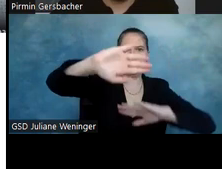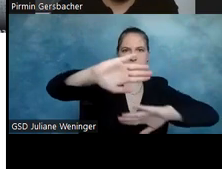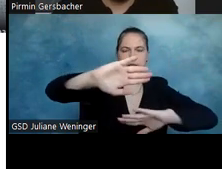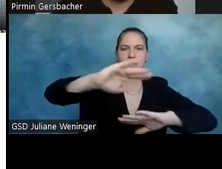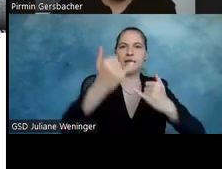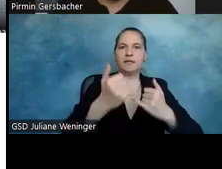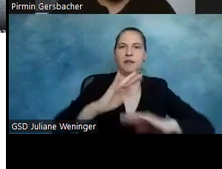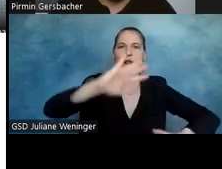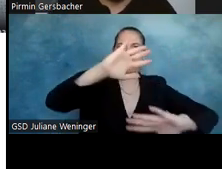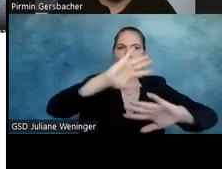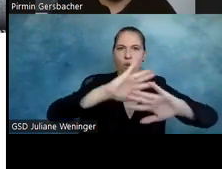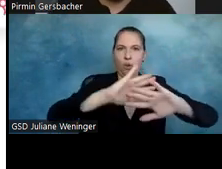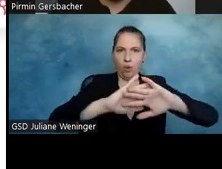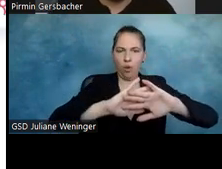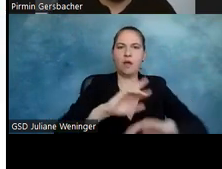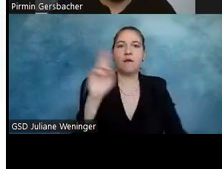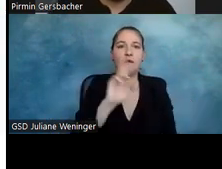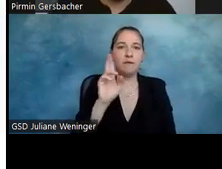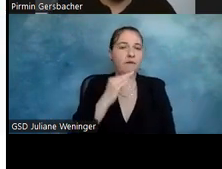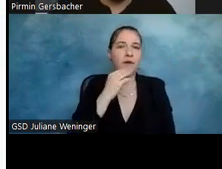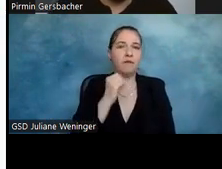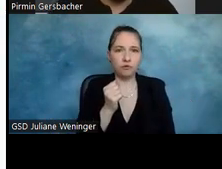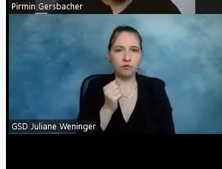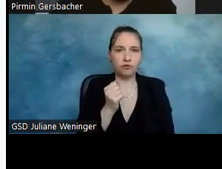angewiesen ist, einfach das Ganze vergrößert darzustellen,